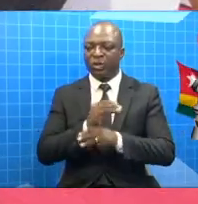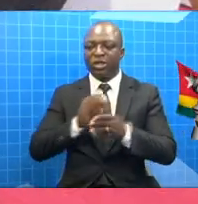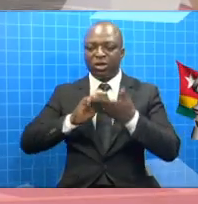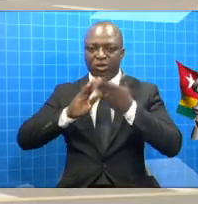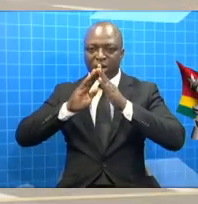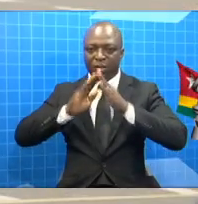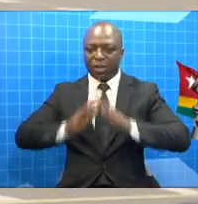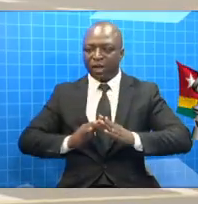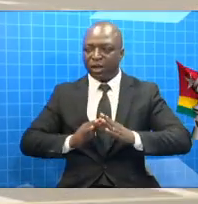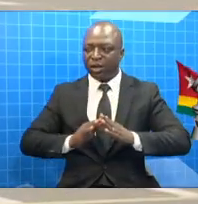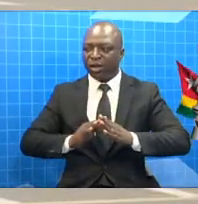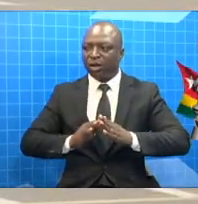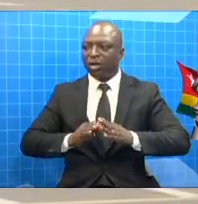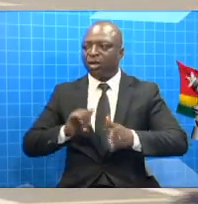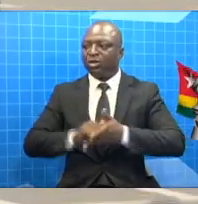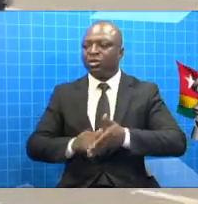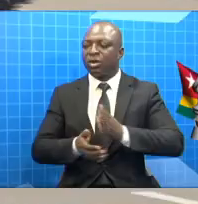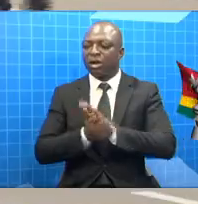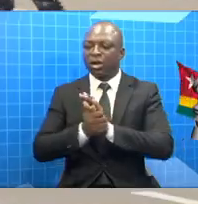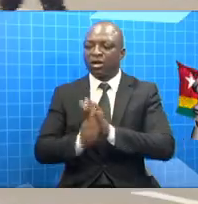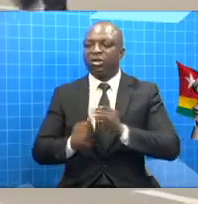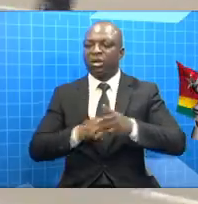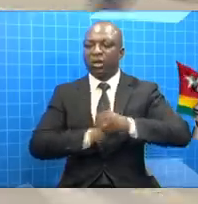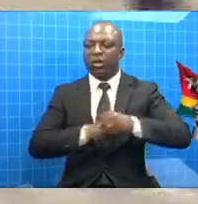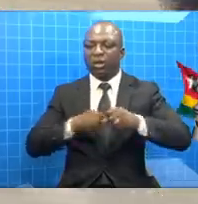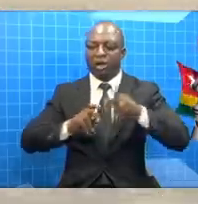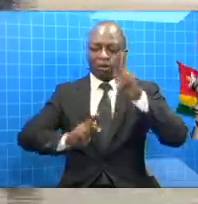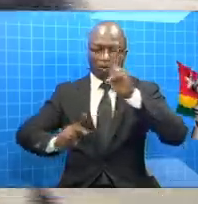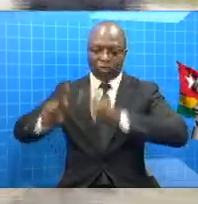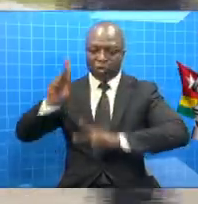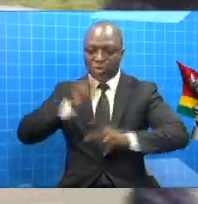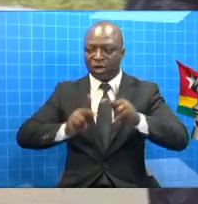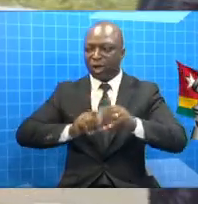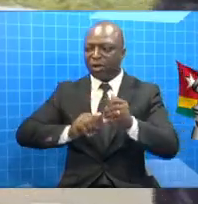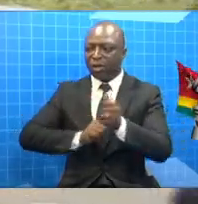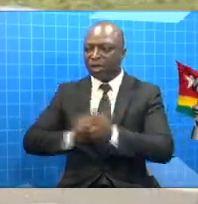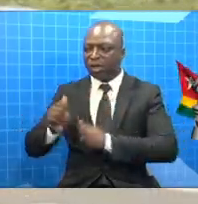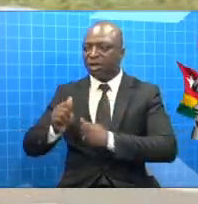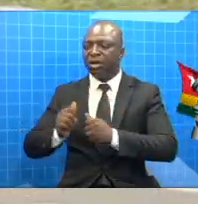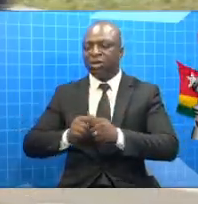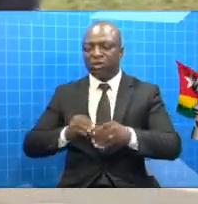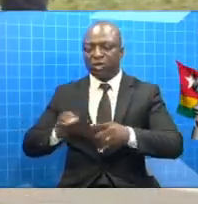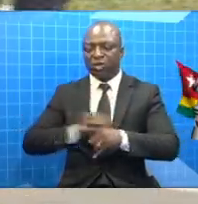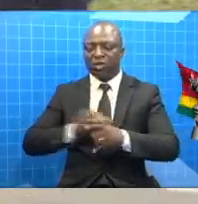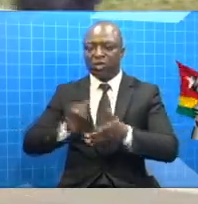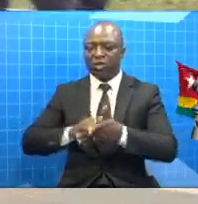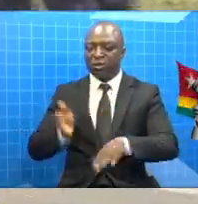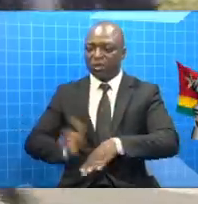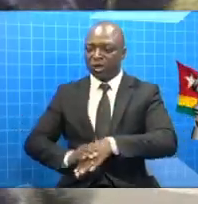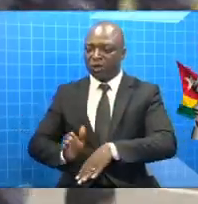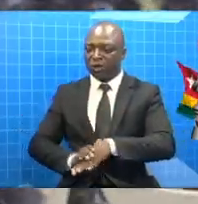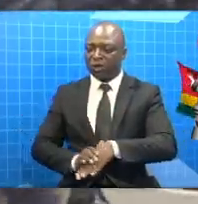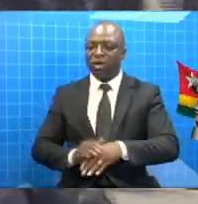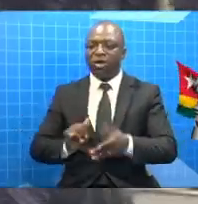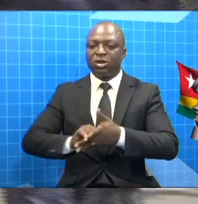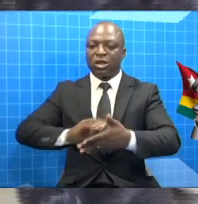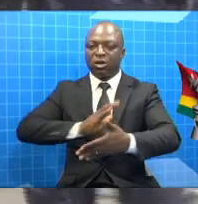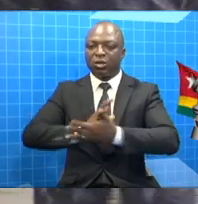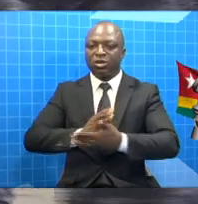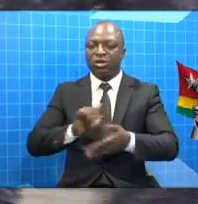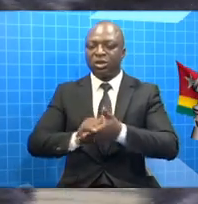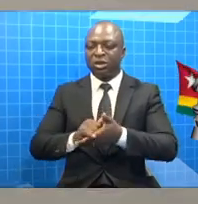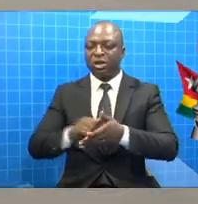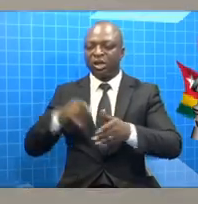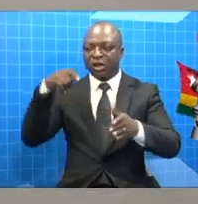paix. Le bataillon de la sécurité publique en parade s'occupe de la prévention et de la répression de la